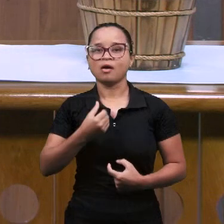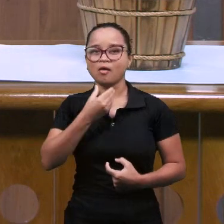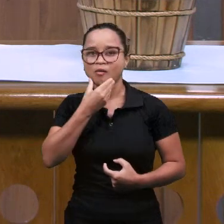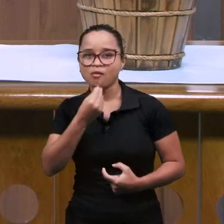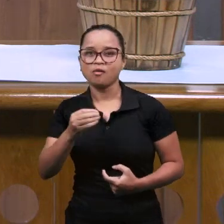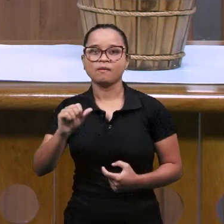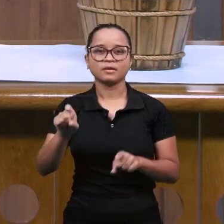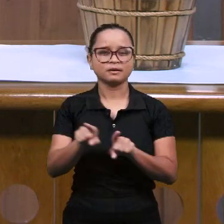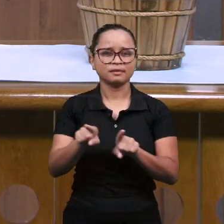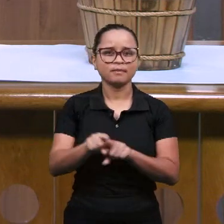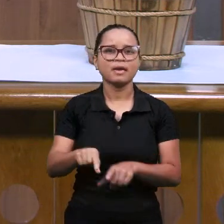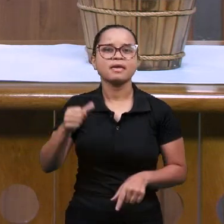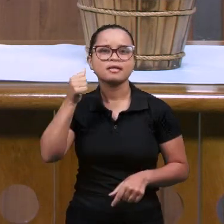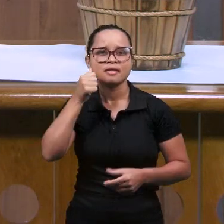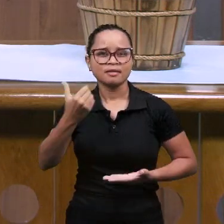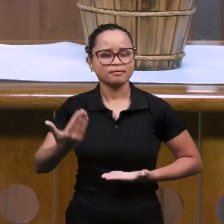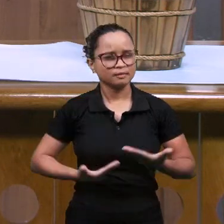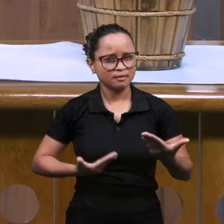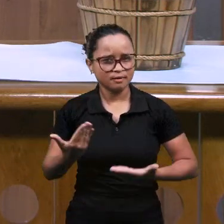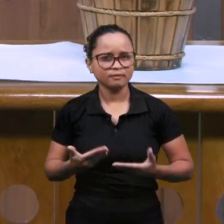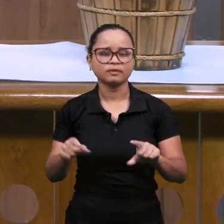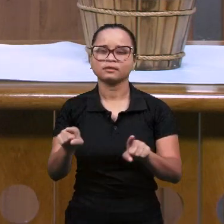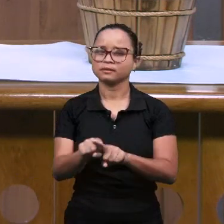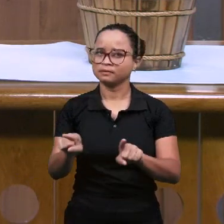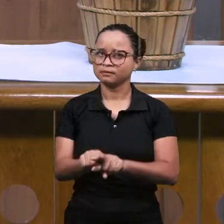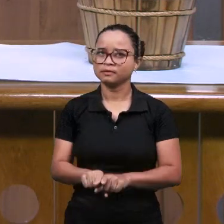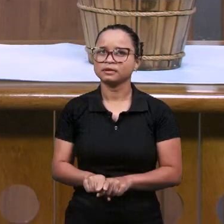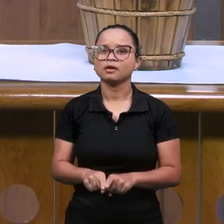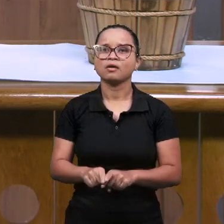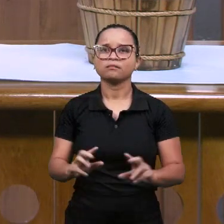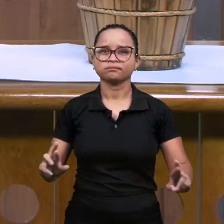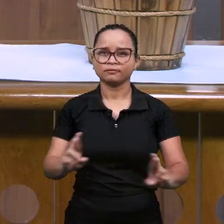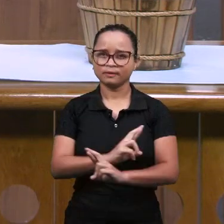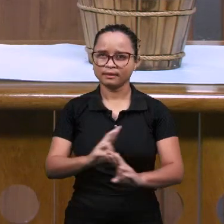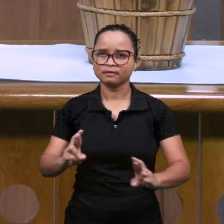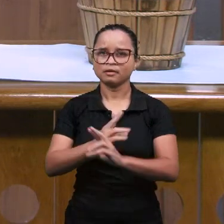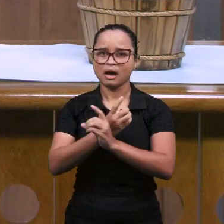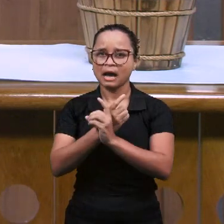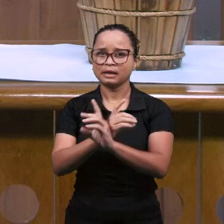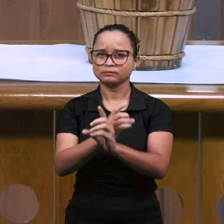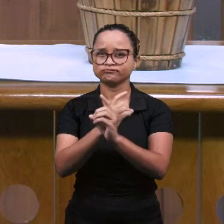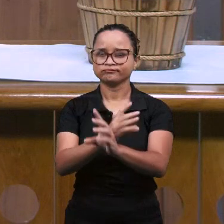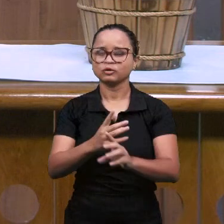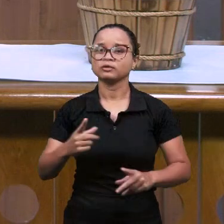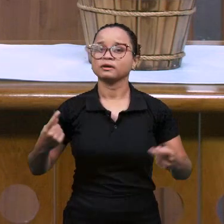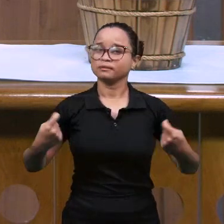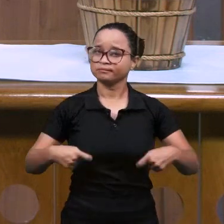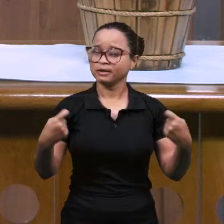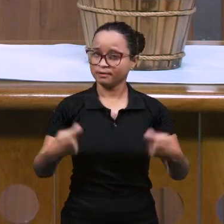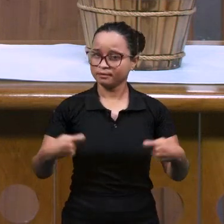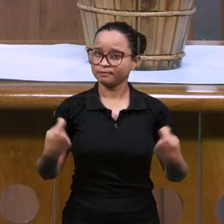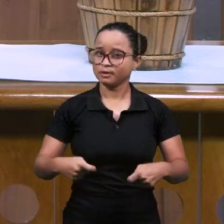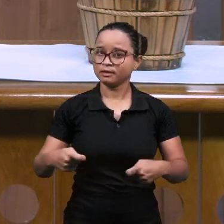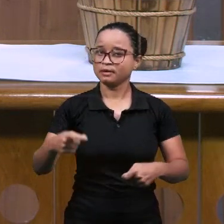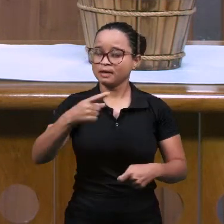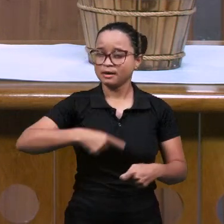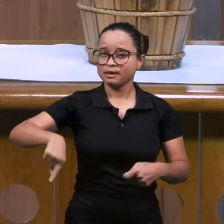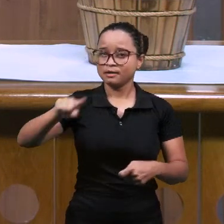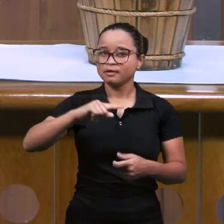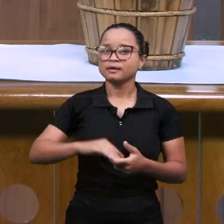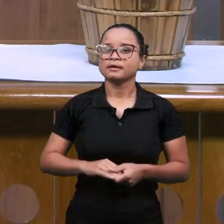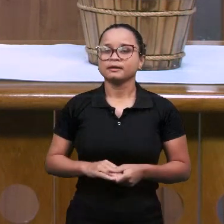aussi, par rapport à la doctrine nécessaire pour